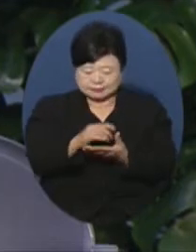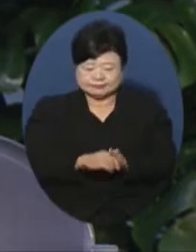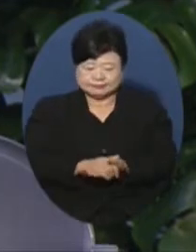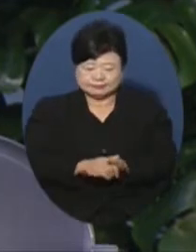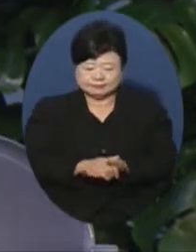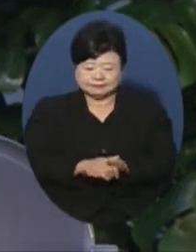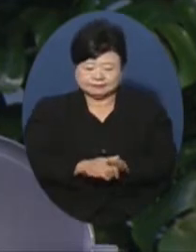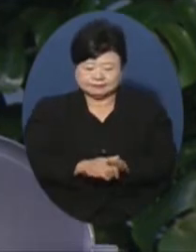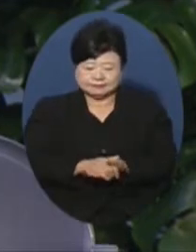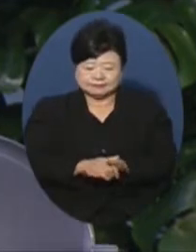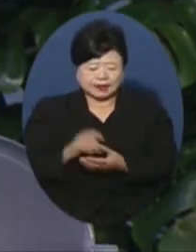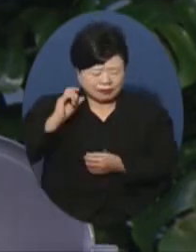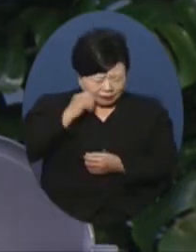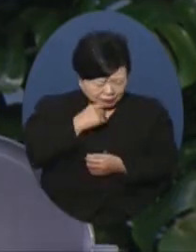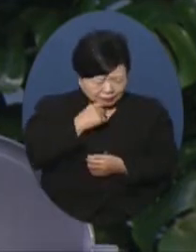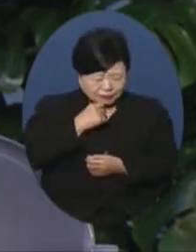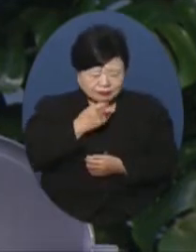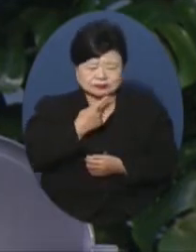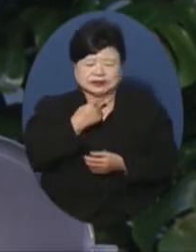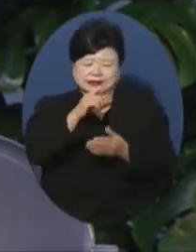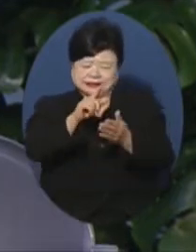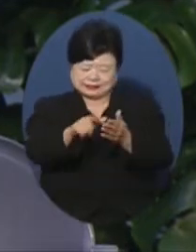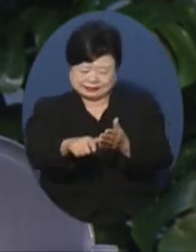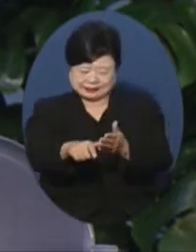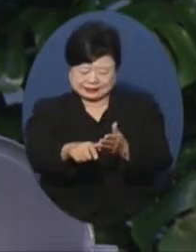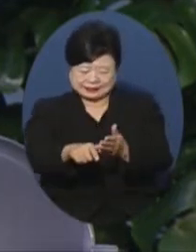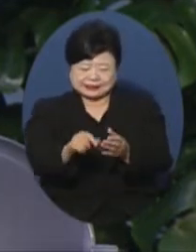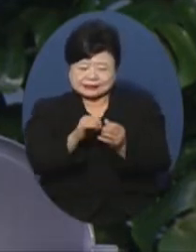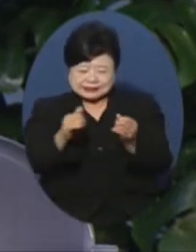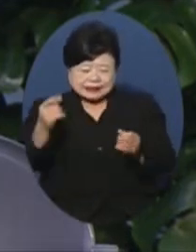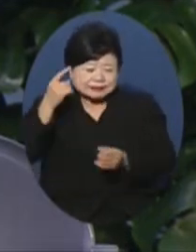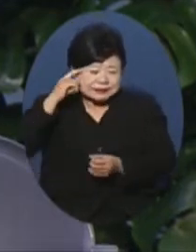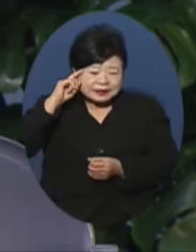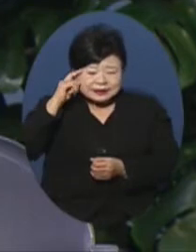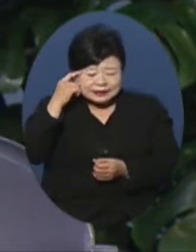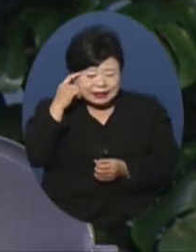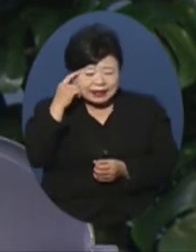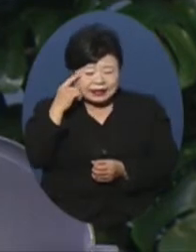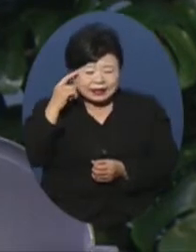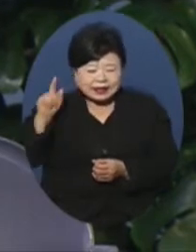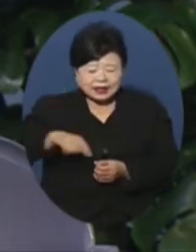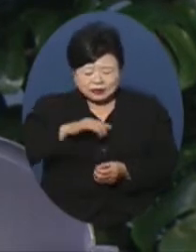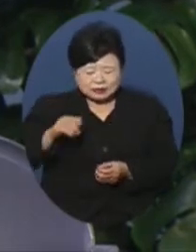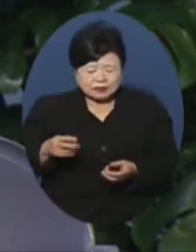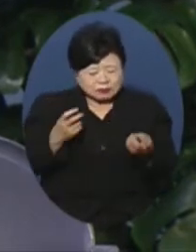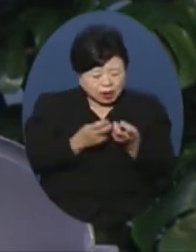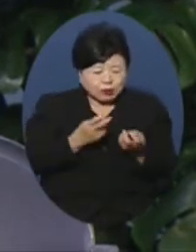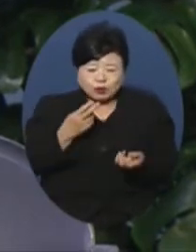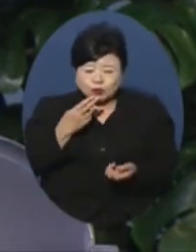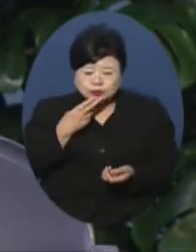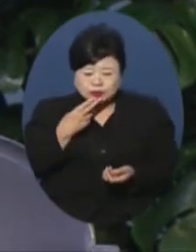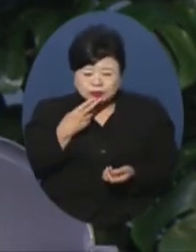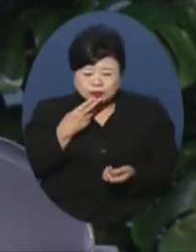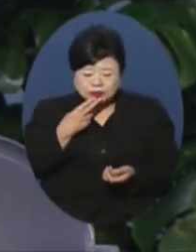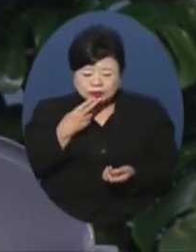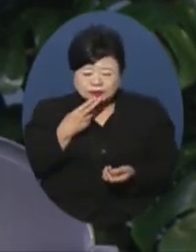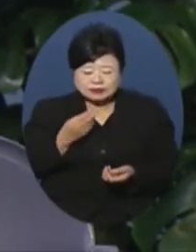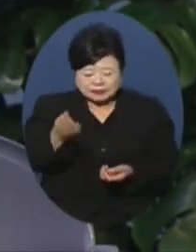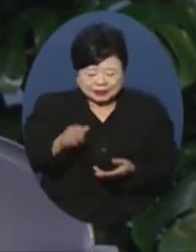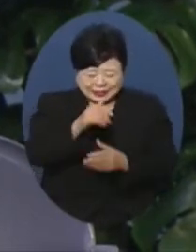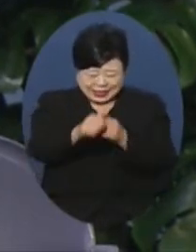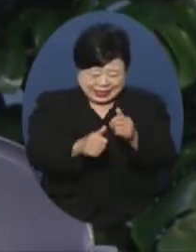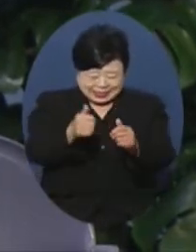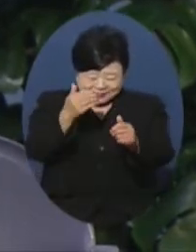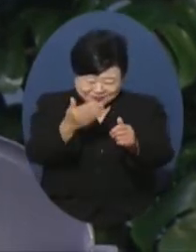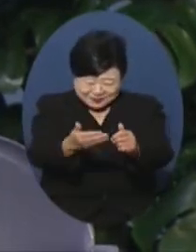많습니다. 어려움은 당했을 때 사람의 생각으로는 하루 방법이 없지요.